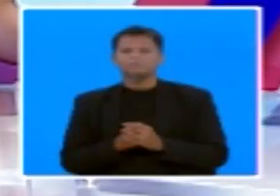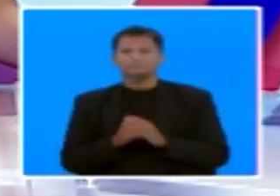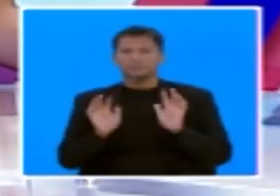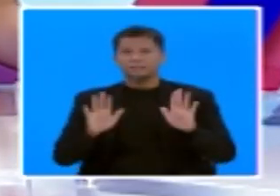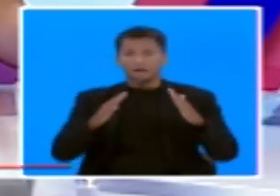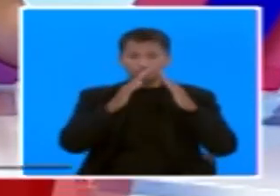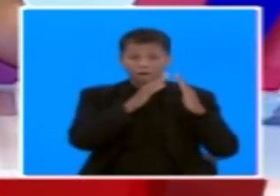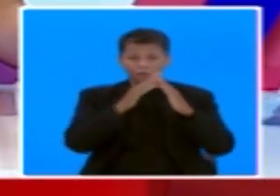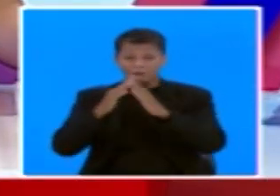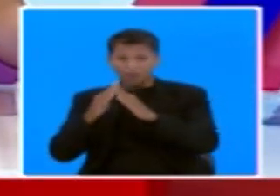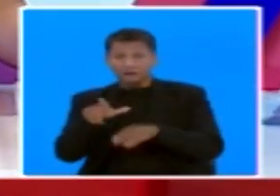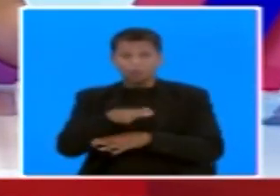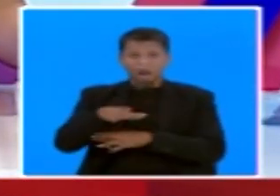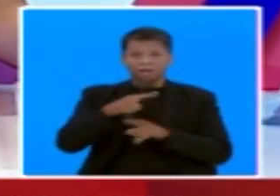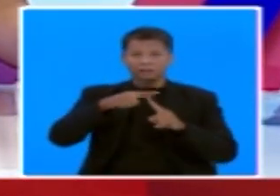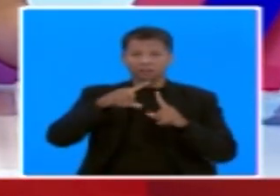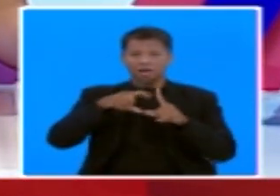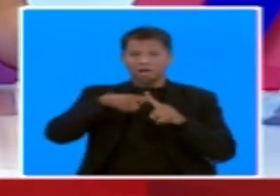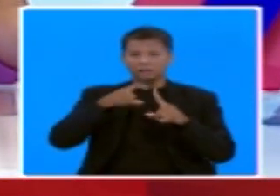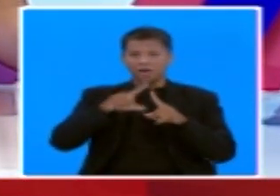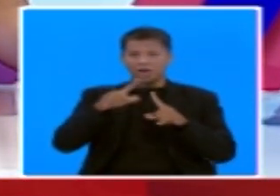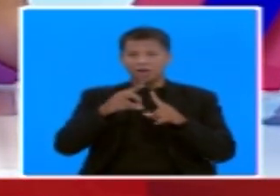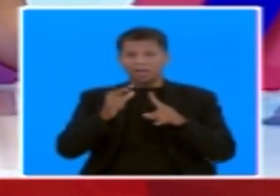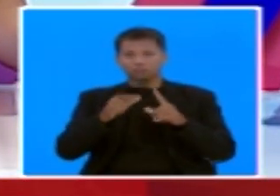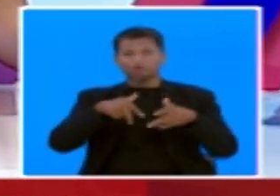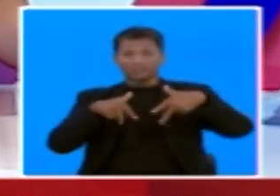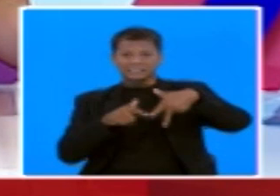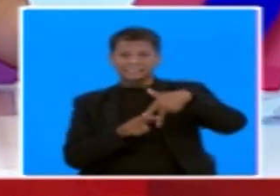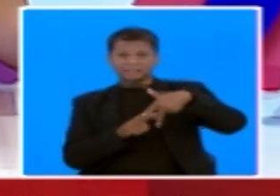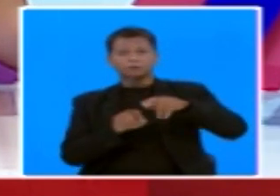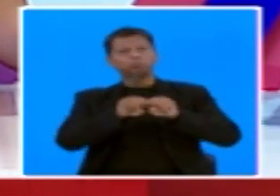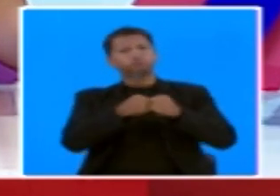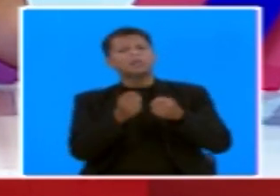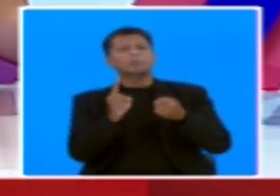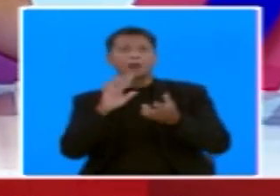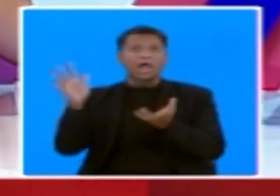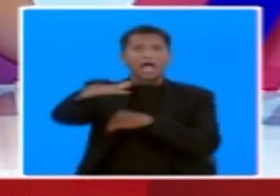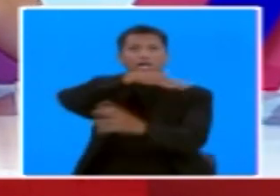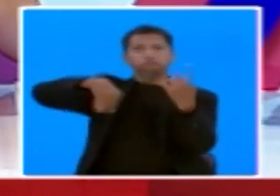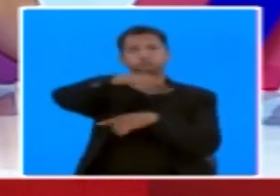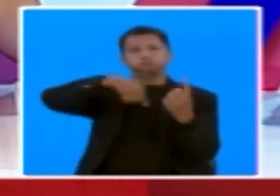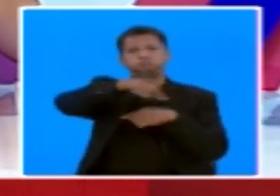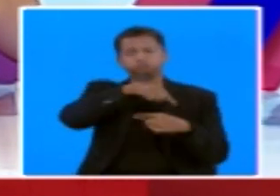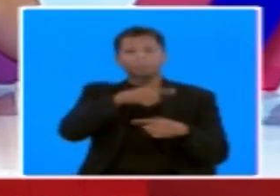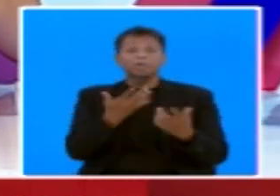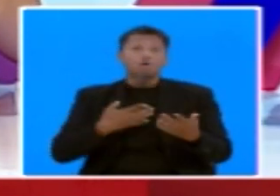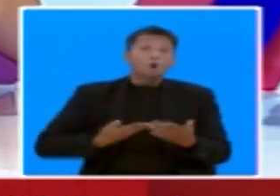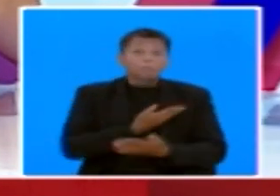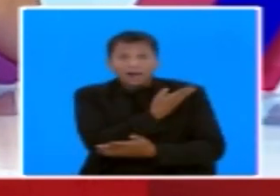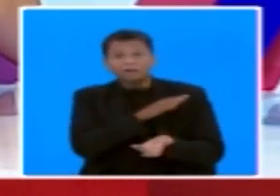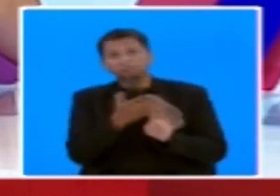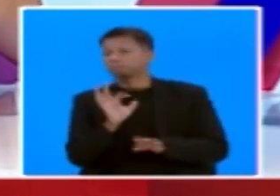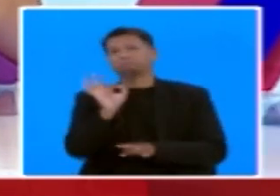Pemirsa, puluhan rumah rusak di Kelurahan Takalar, Sulawesi Selatan akibat rusak akibat angin puting beliung. Tidak ada korban jiwa